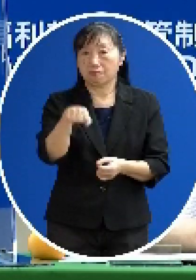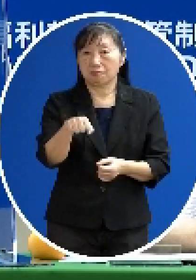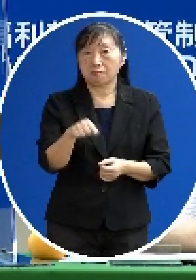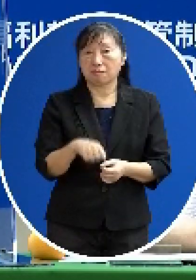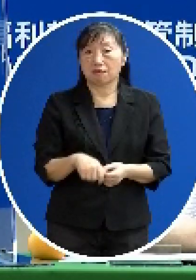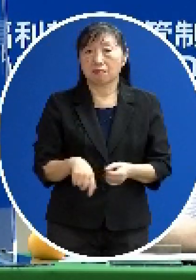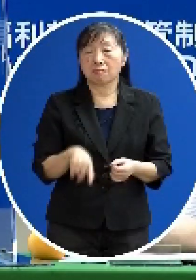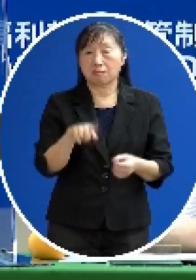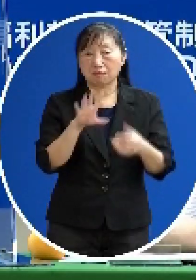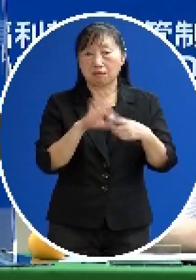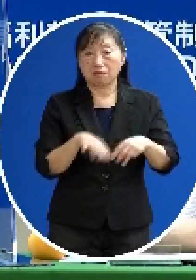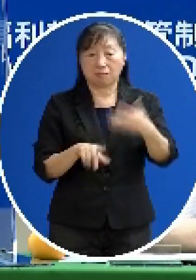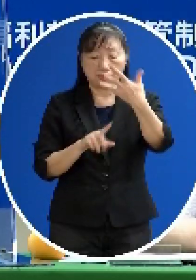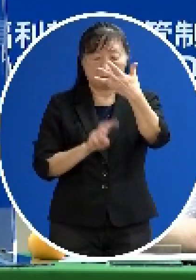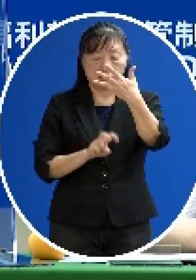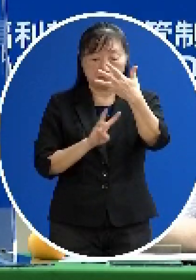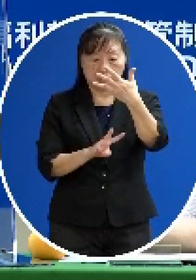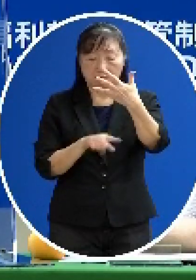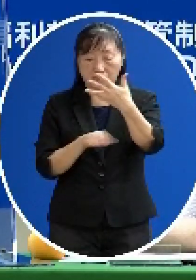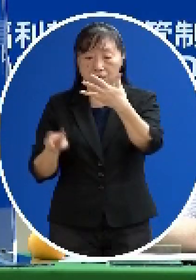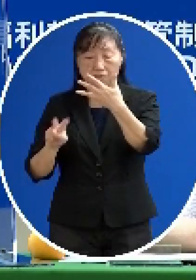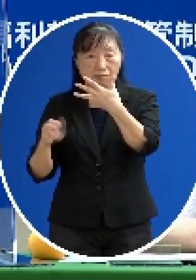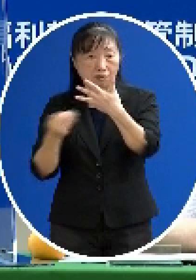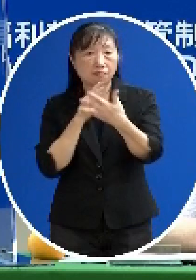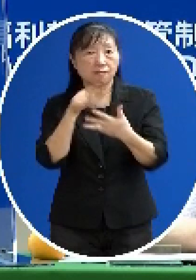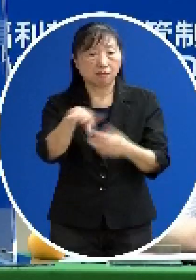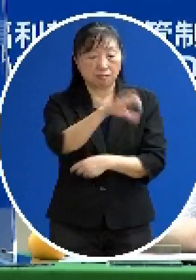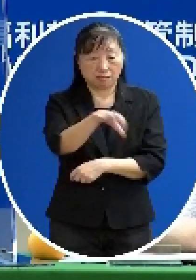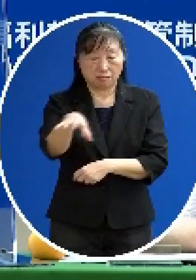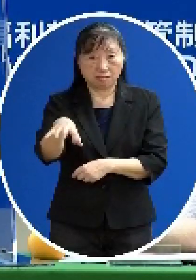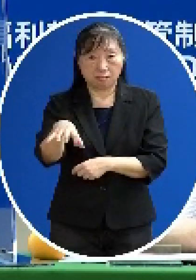时间23到29这个量，地方施